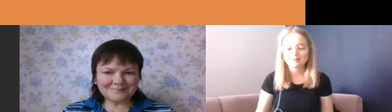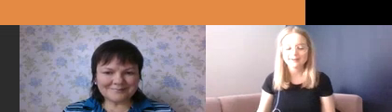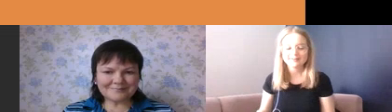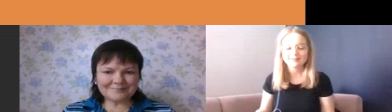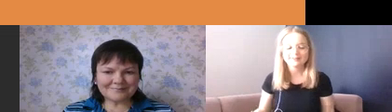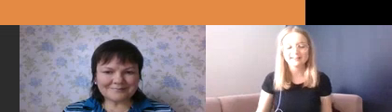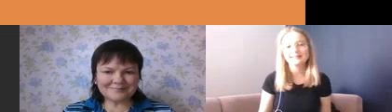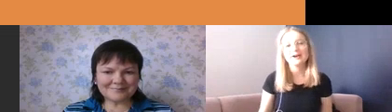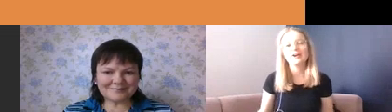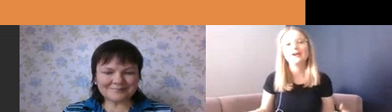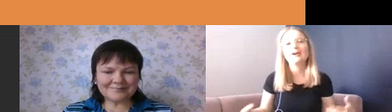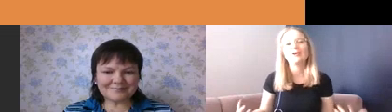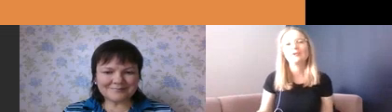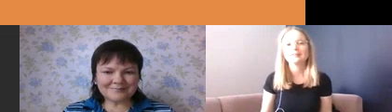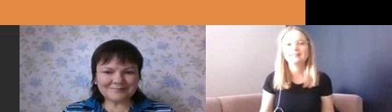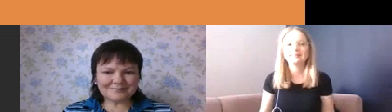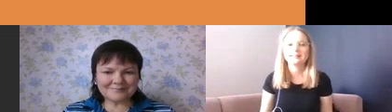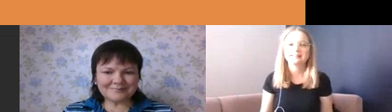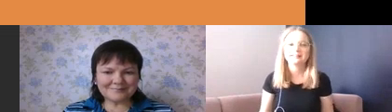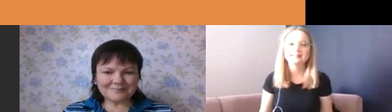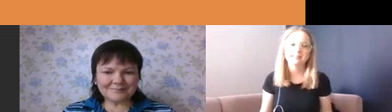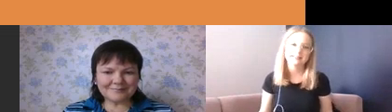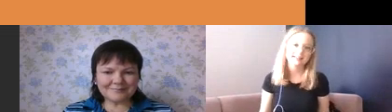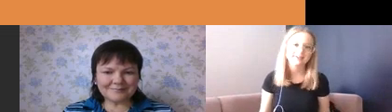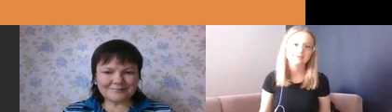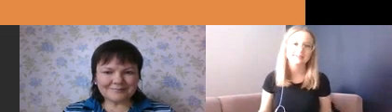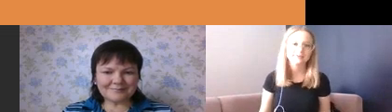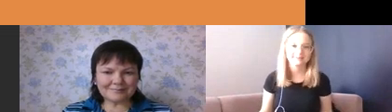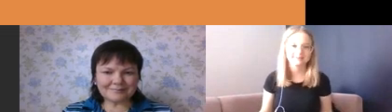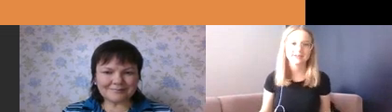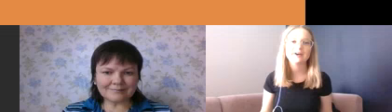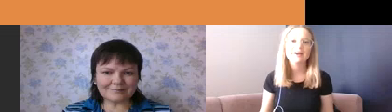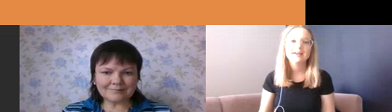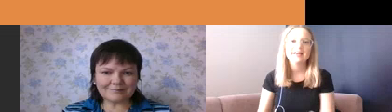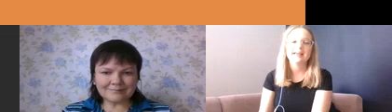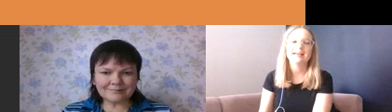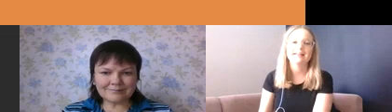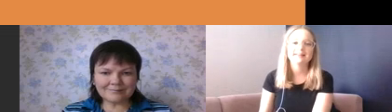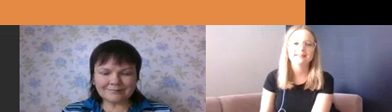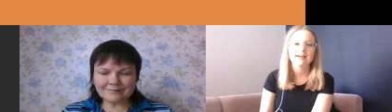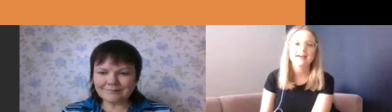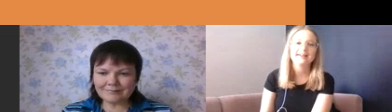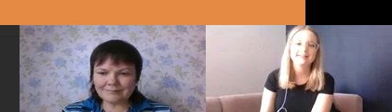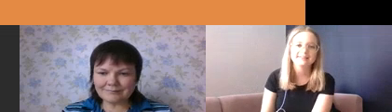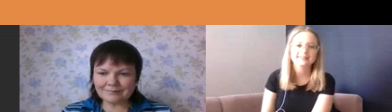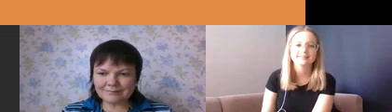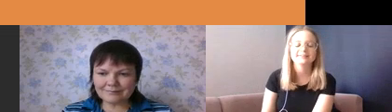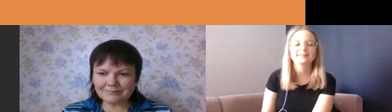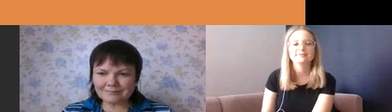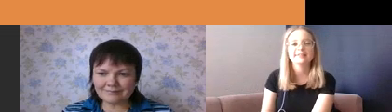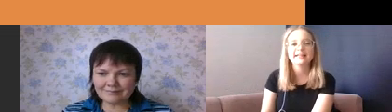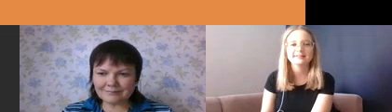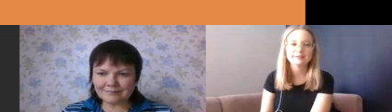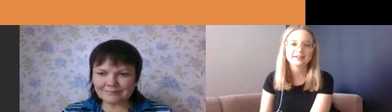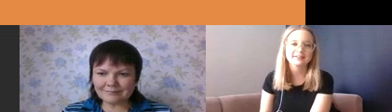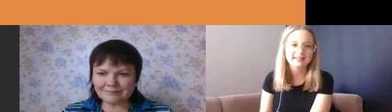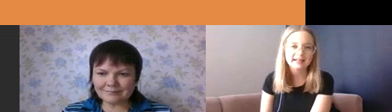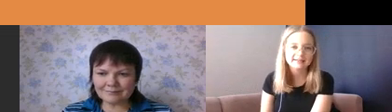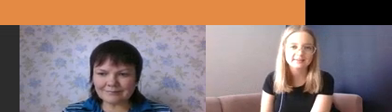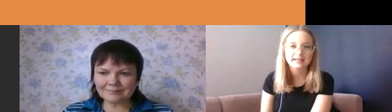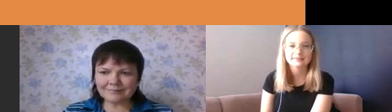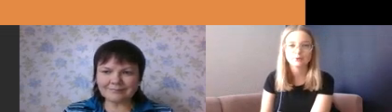mingid suurepärased ideed, aga oluline on see, et inimene ise nagu tegutseks ka, et ehk siis